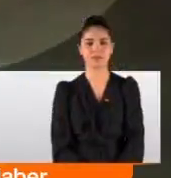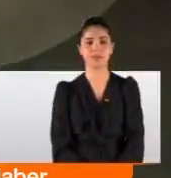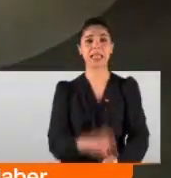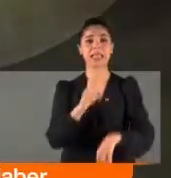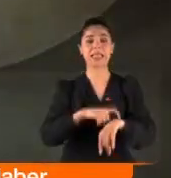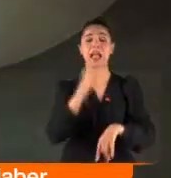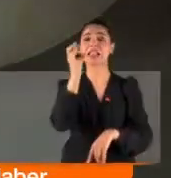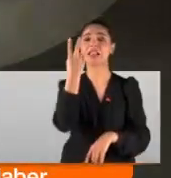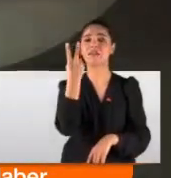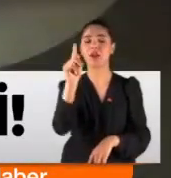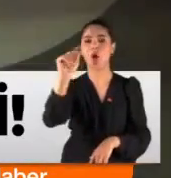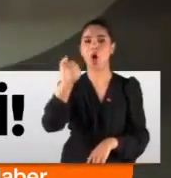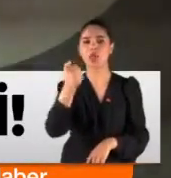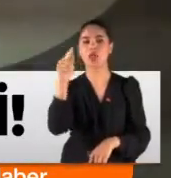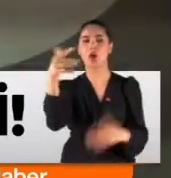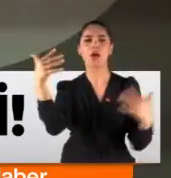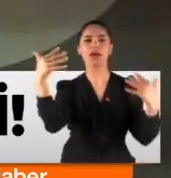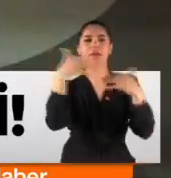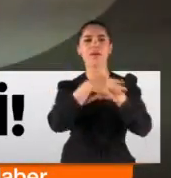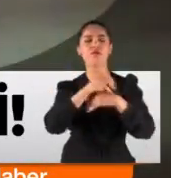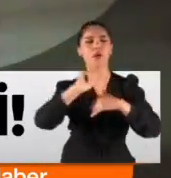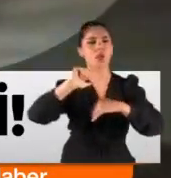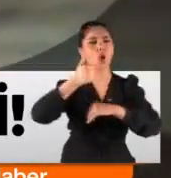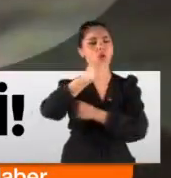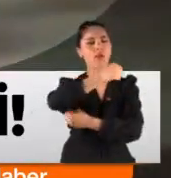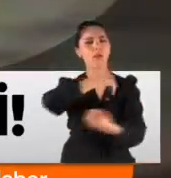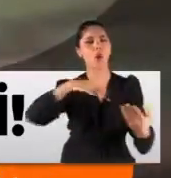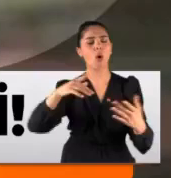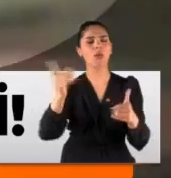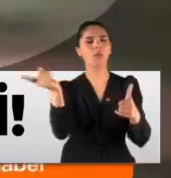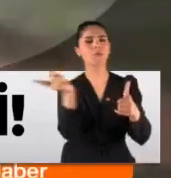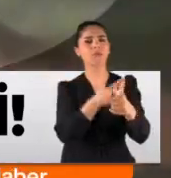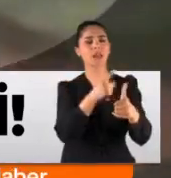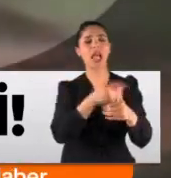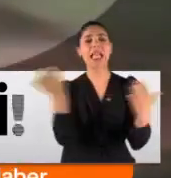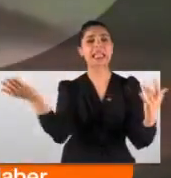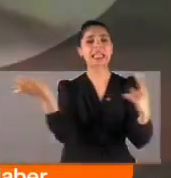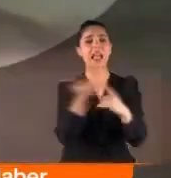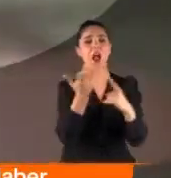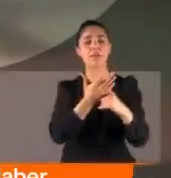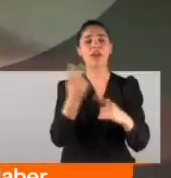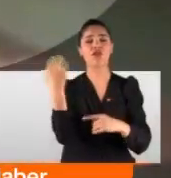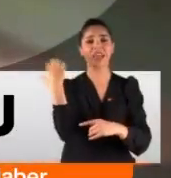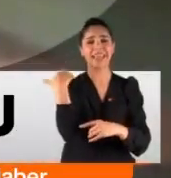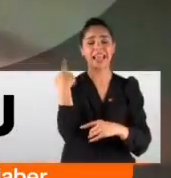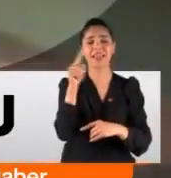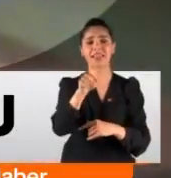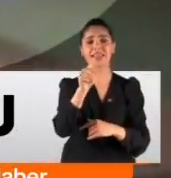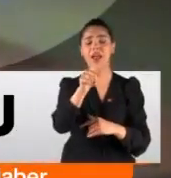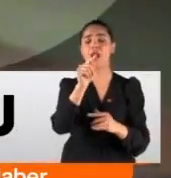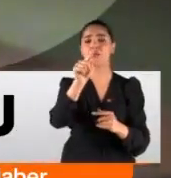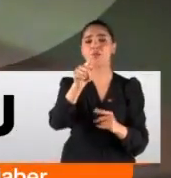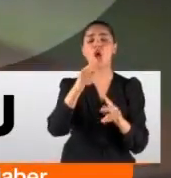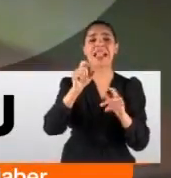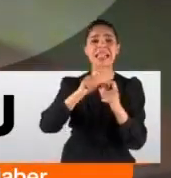Saat 02.16'da o karanlık gecenin en kritik olaylarından biri yaşandı. Darbeci General Semih Terzi Gölbaşı'ndaki Özel